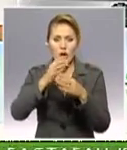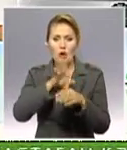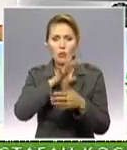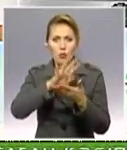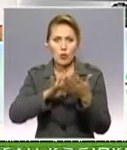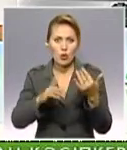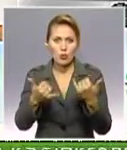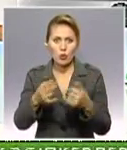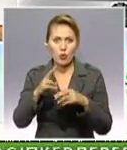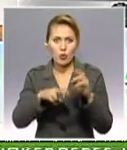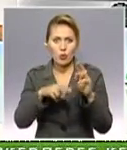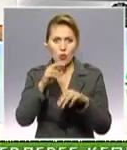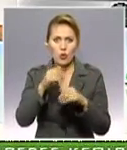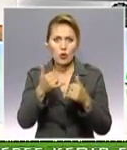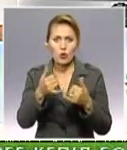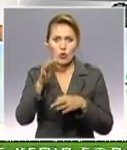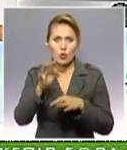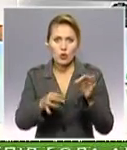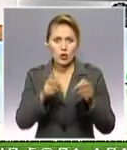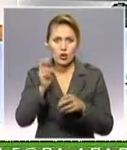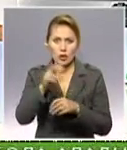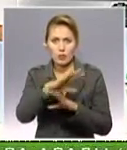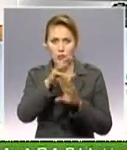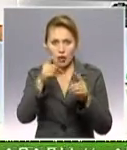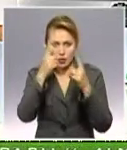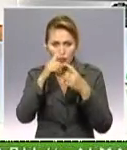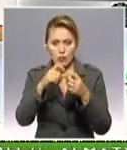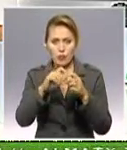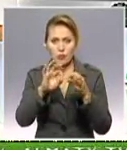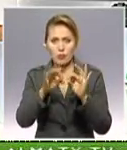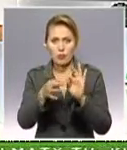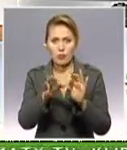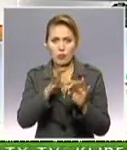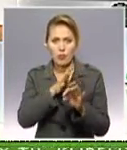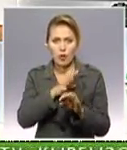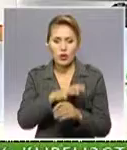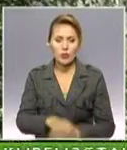кейін бүгін құрылыс нысанына көшпелі сот келіп, барлық мән-жайға үңіліп қайтты.